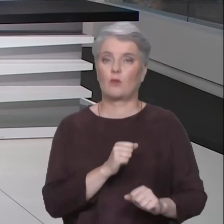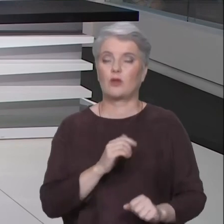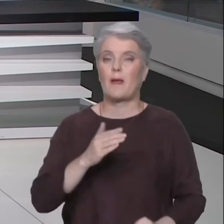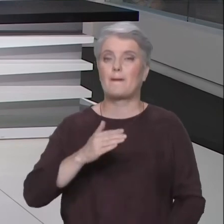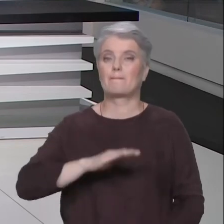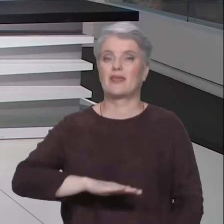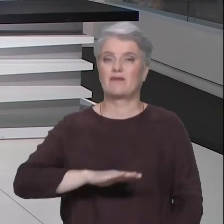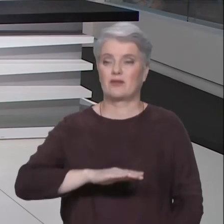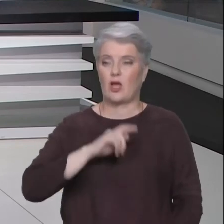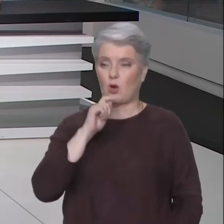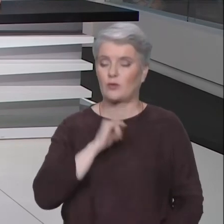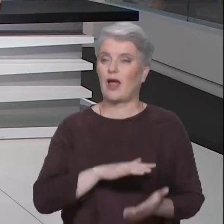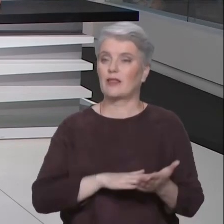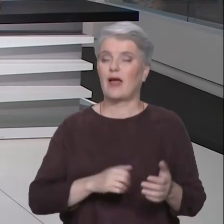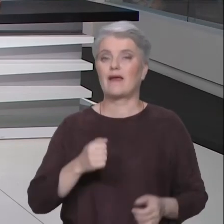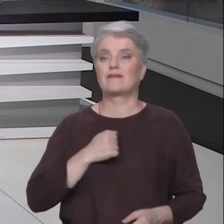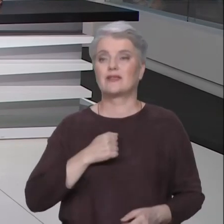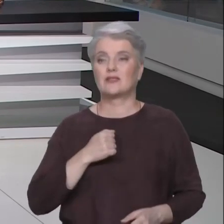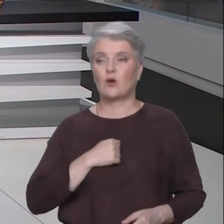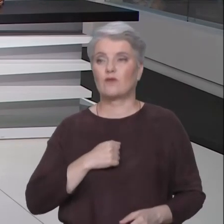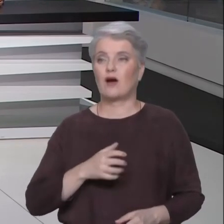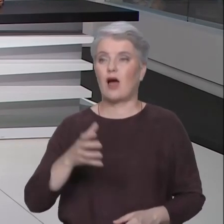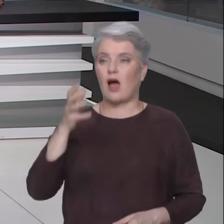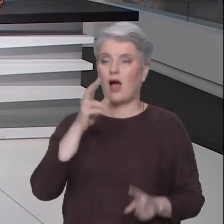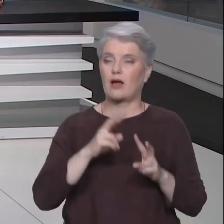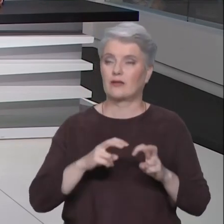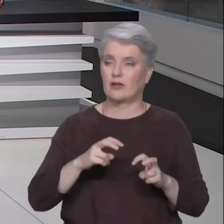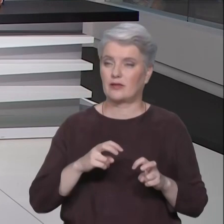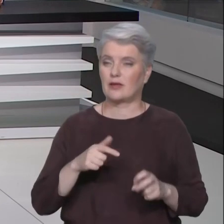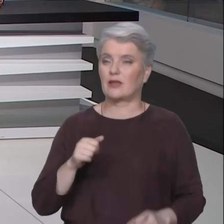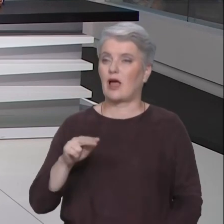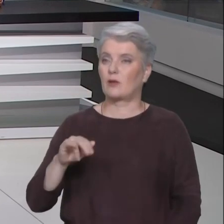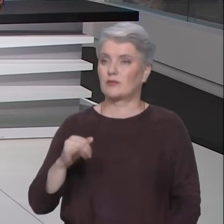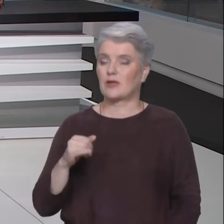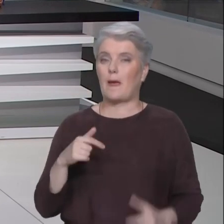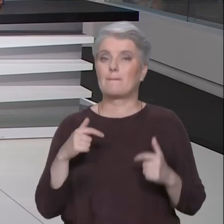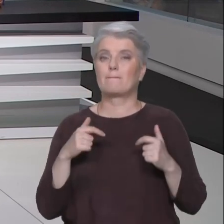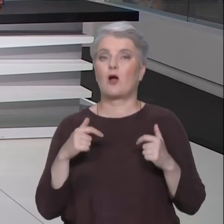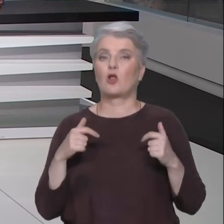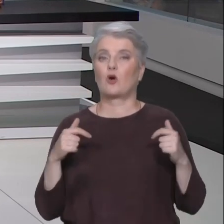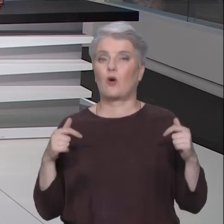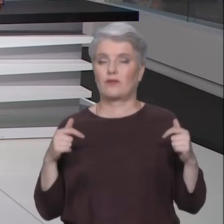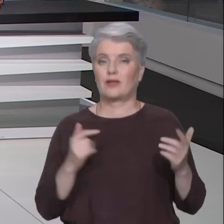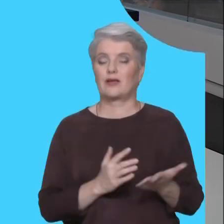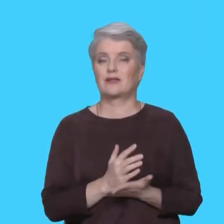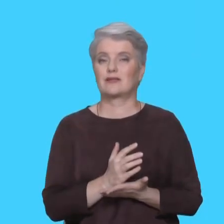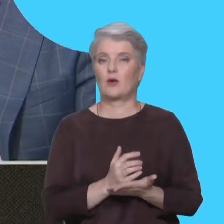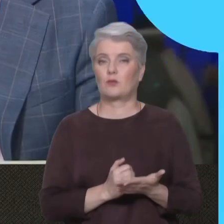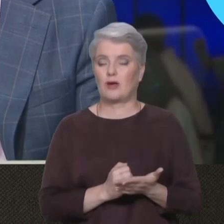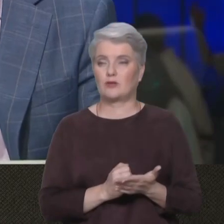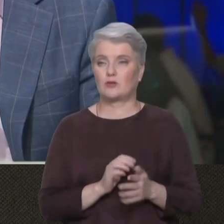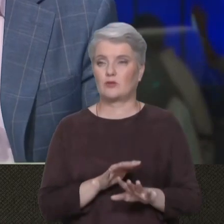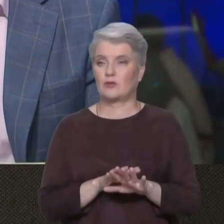Ну і далі військова аналітика. Сергій Грабський, полковник запасу Збройних сил України, наживо з нами на зв'язку і поговоримо